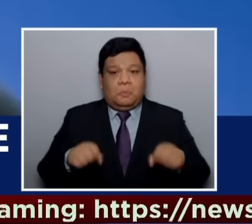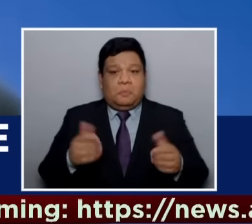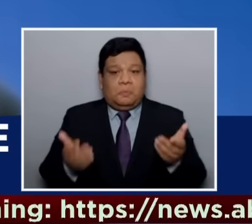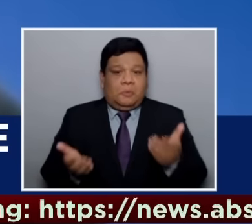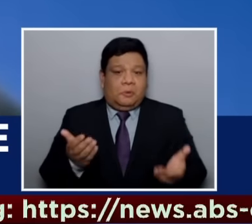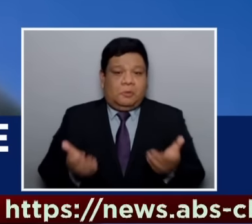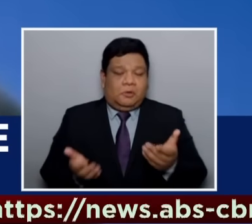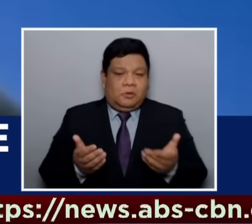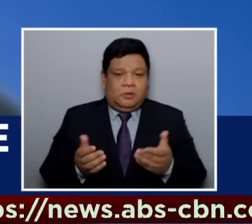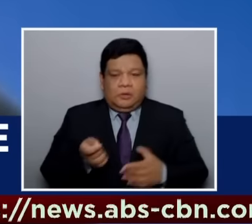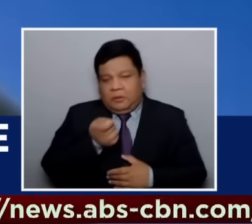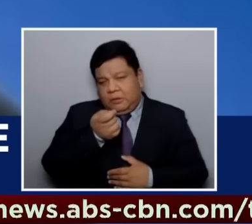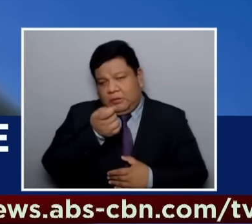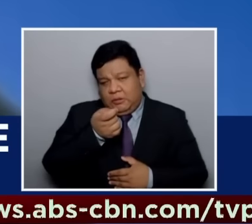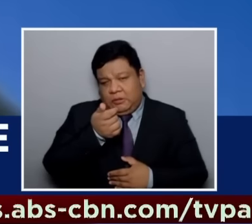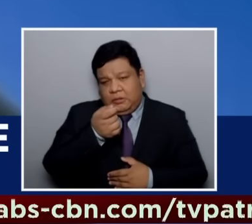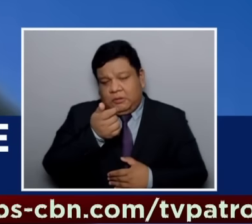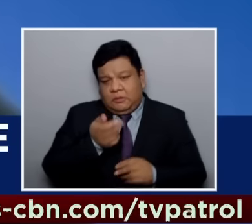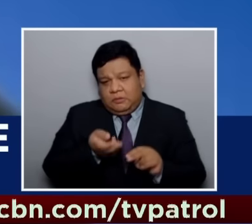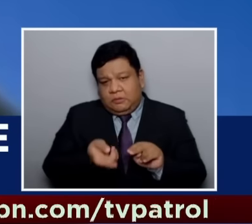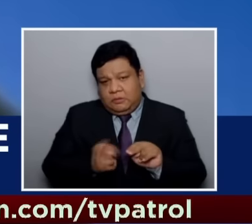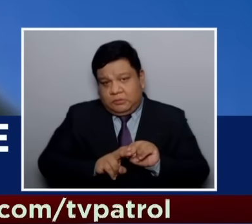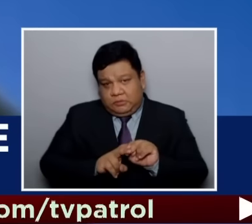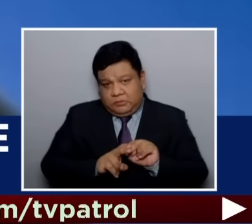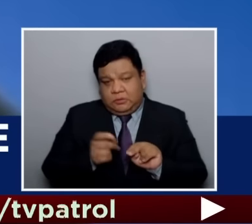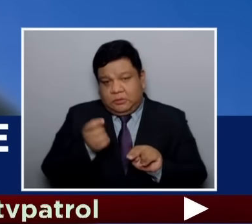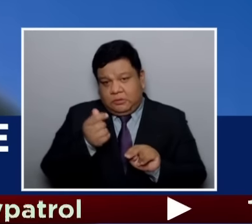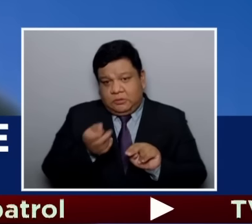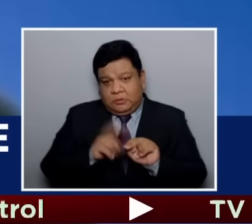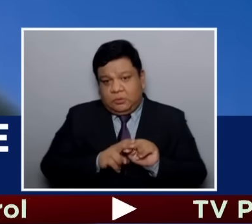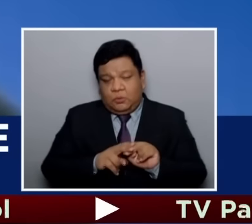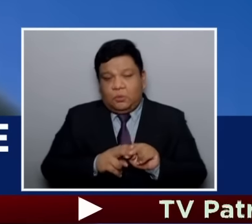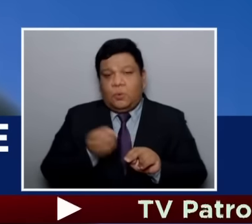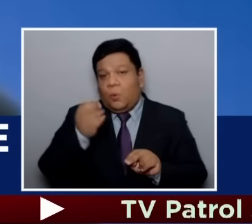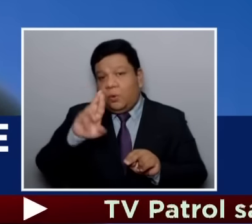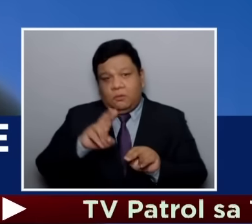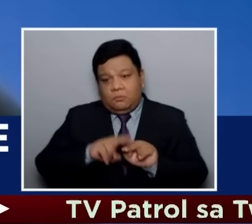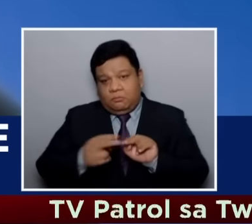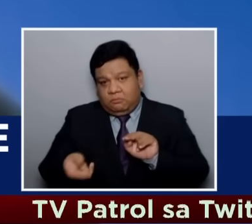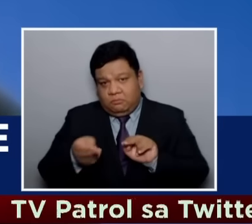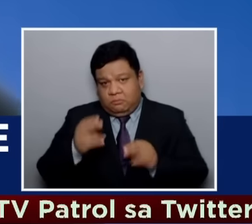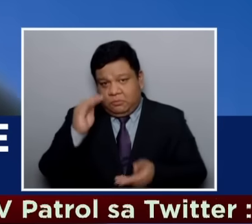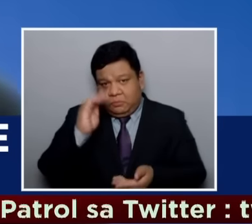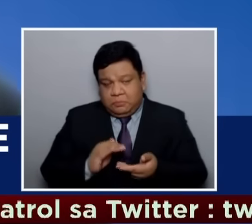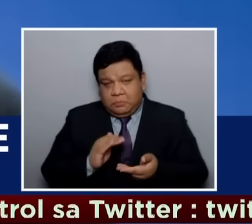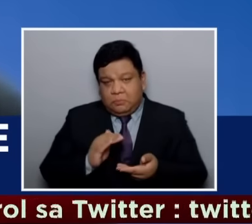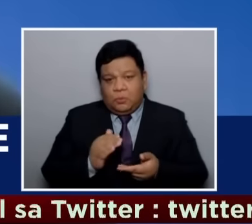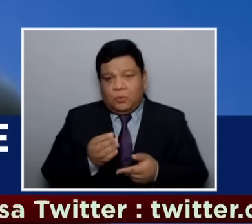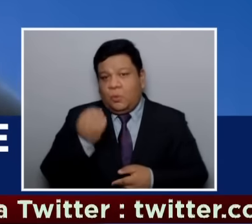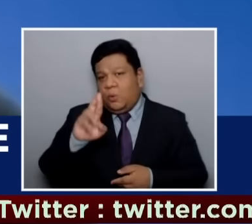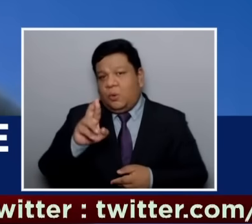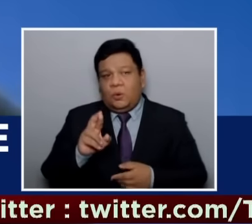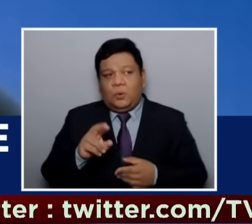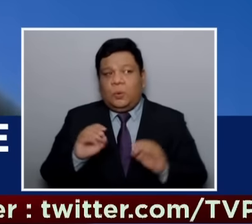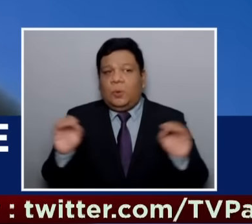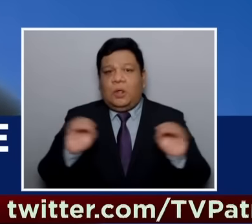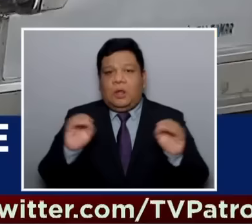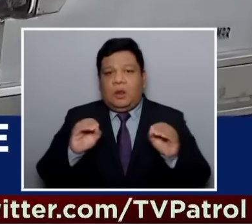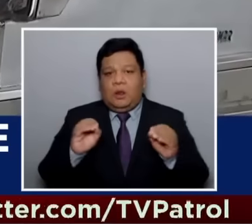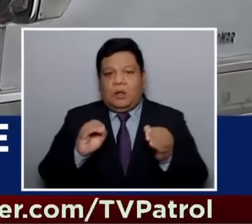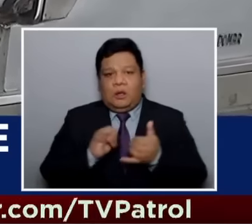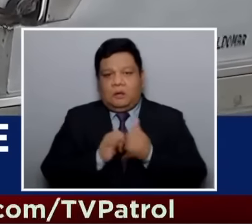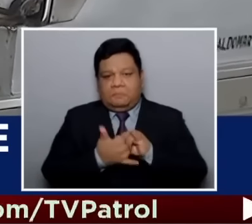konting increase or decrease or zero. Walang